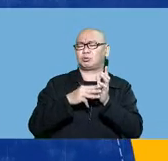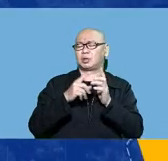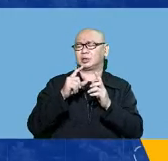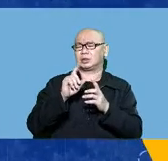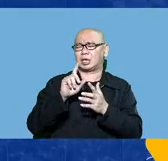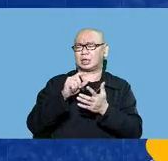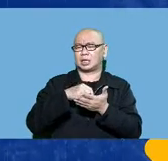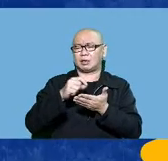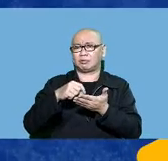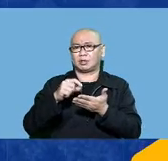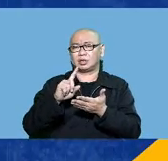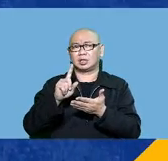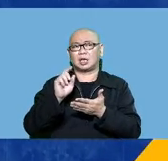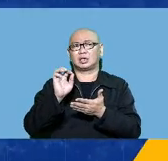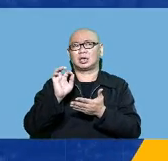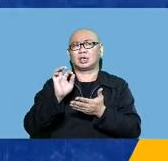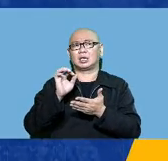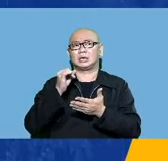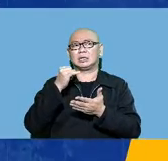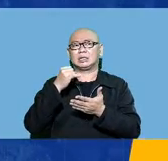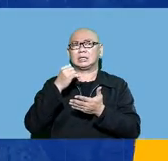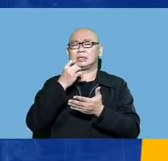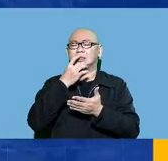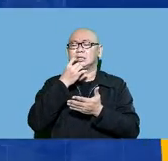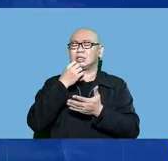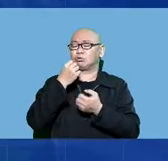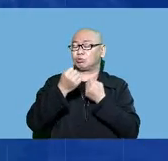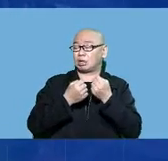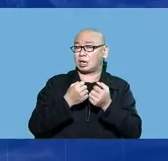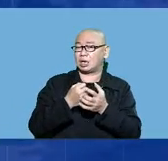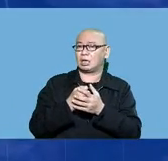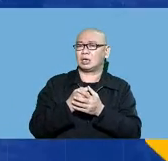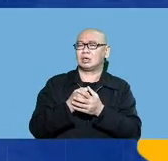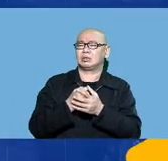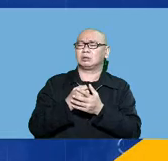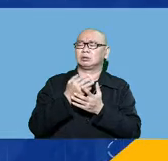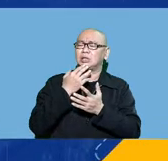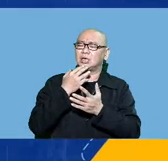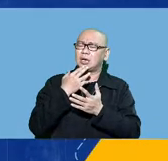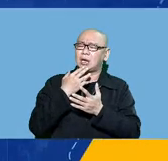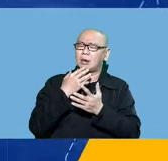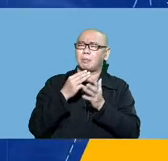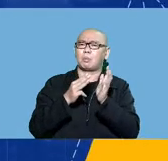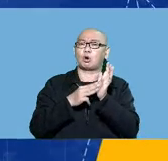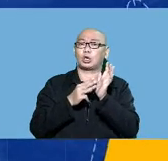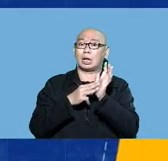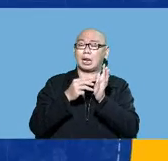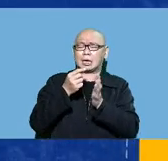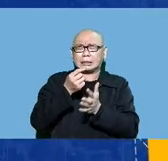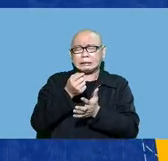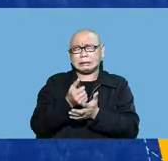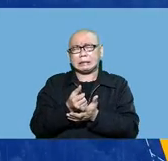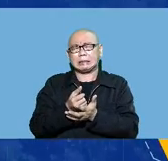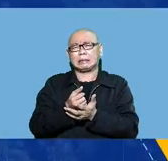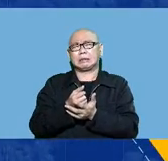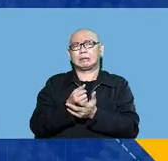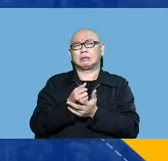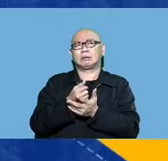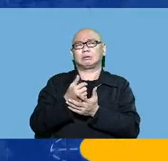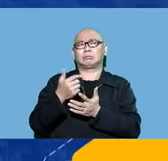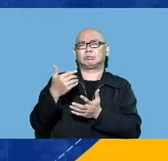terdaftar, tidak memiliki izin usaha, teknologi sederhana, modalnya kecil, pekerja mudah keluar